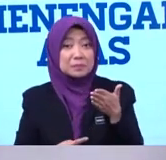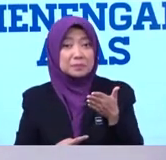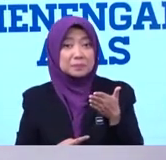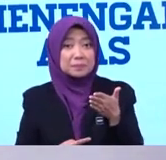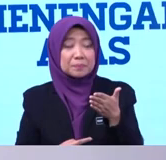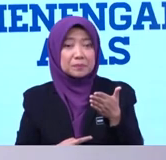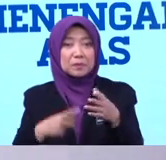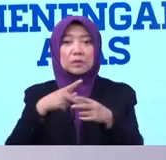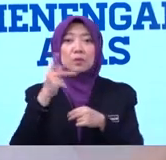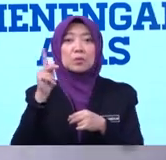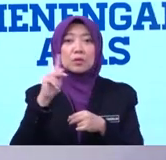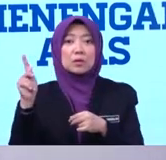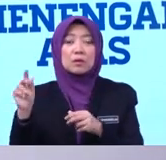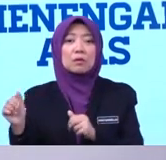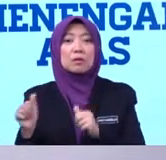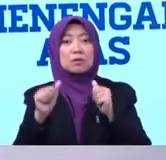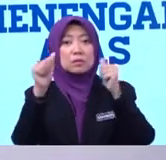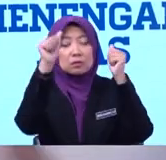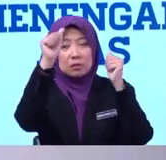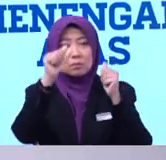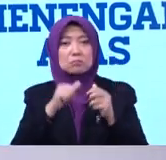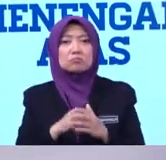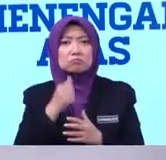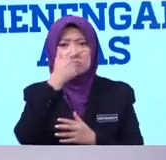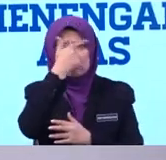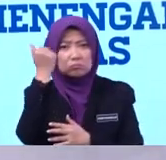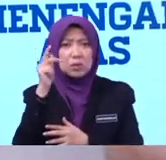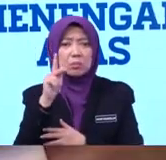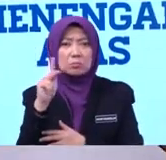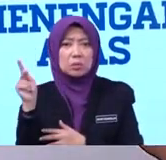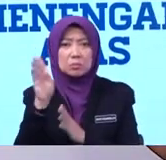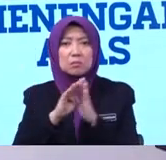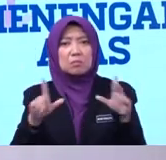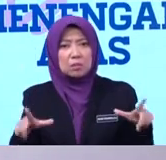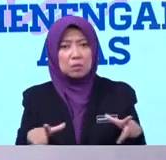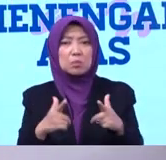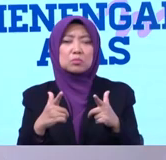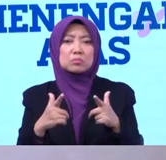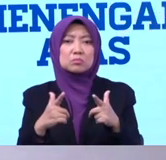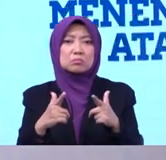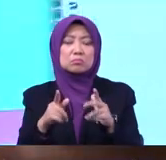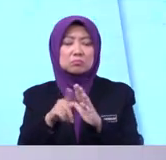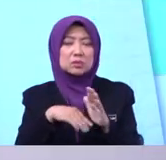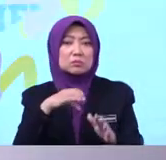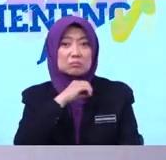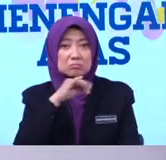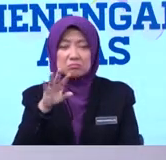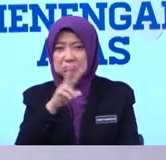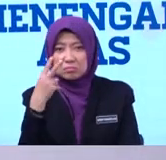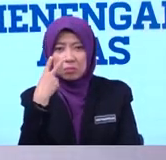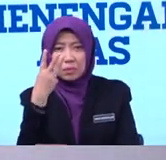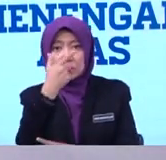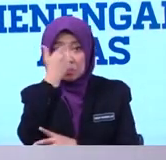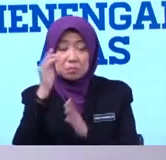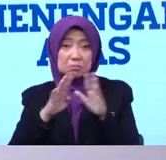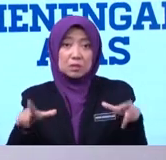mengeluarkan asap di corong menyebabkan berlakunya pencemaran yang kita tidak nampak mungkin sebab berlaku